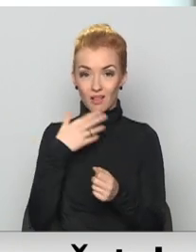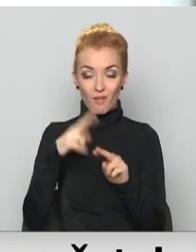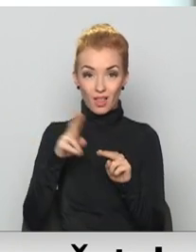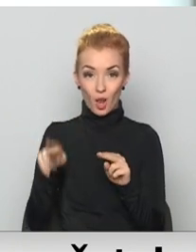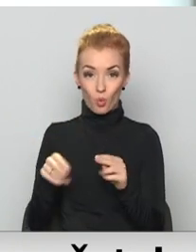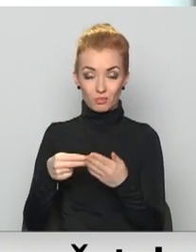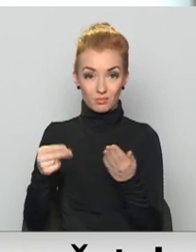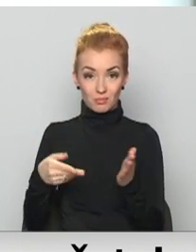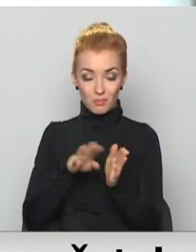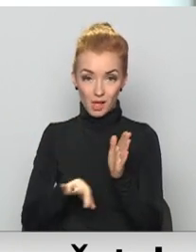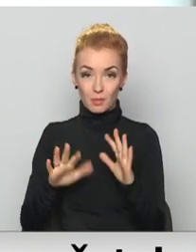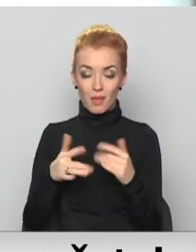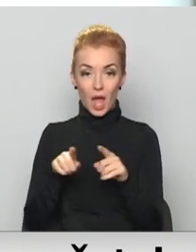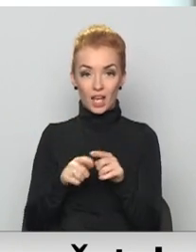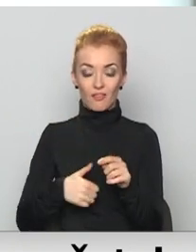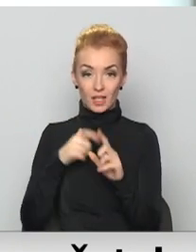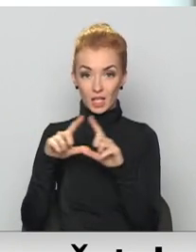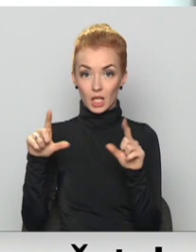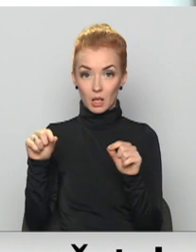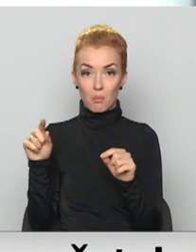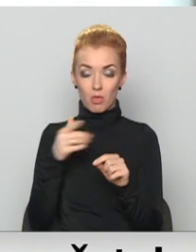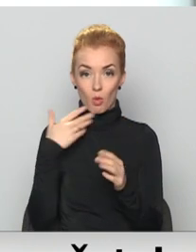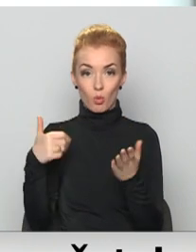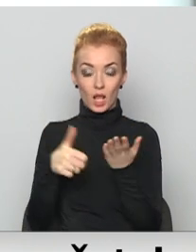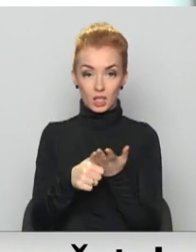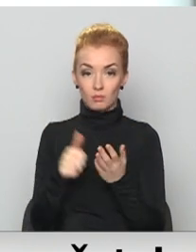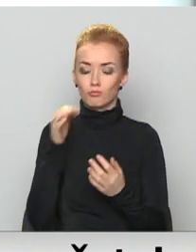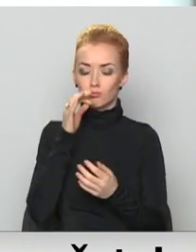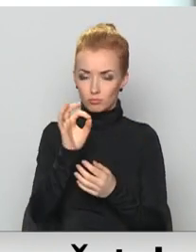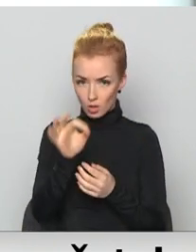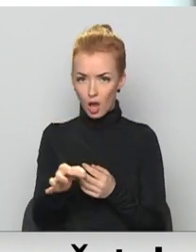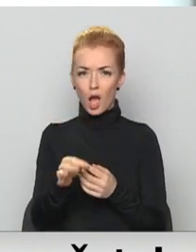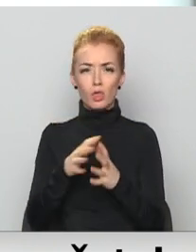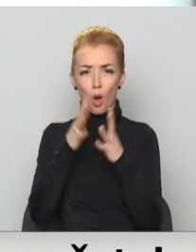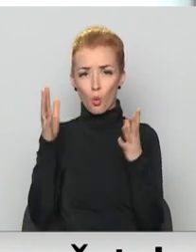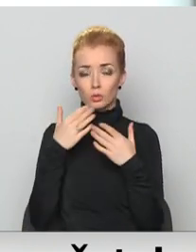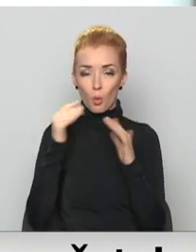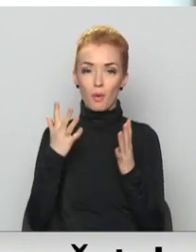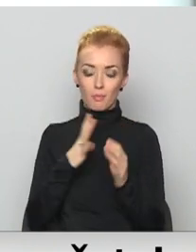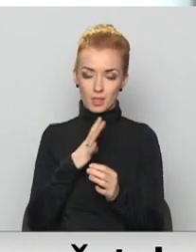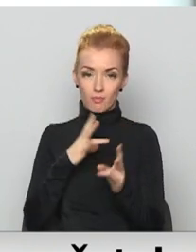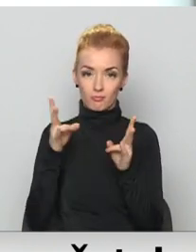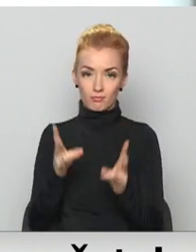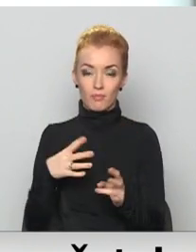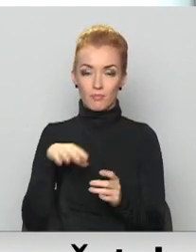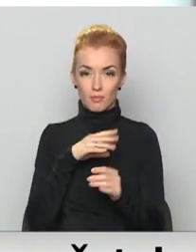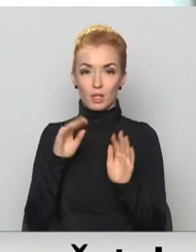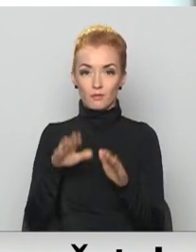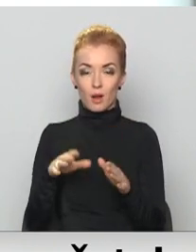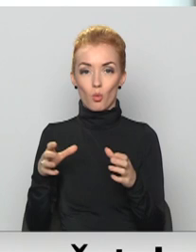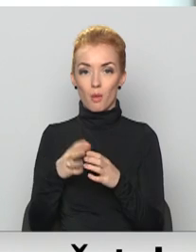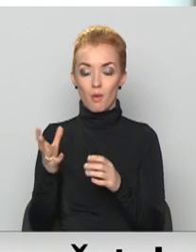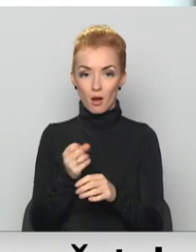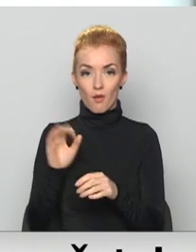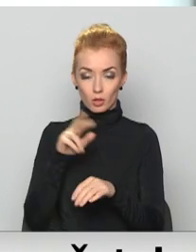arī pats uzņēmums ir nelegāls? Jā, ir bijuši tādi gadījumi. Viņi nav daudz, bet ir gadījums bijuši. Mēs varam kopā ar valsts policiju